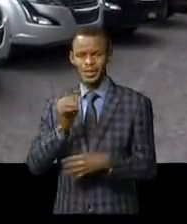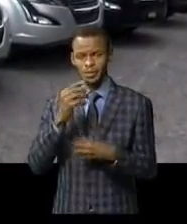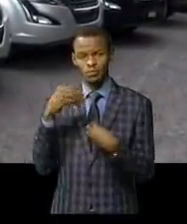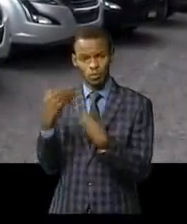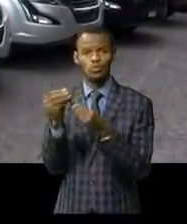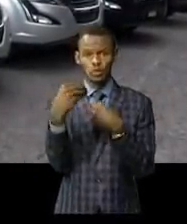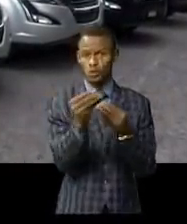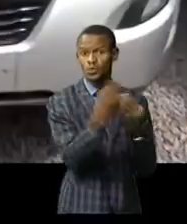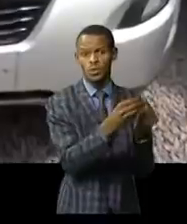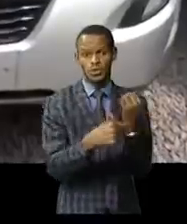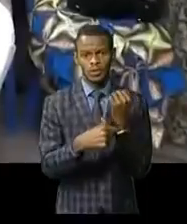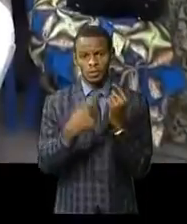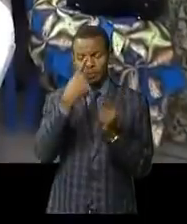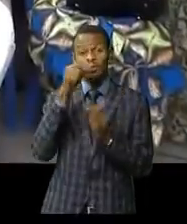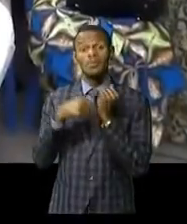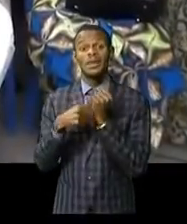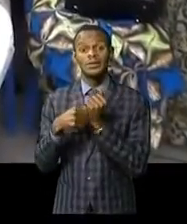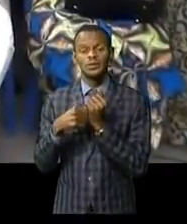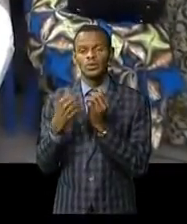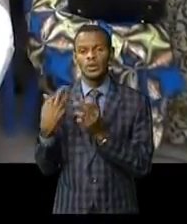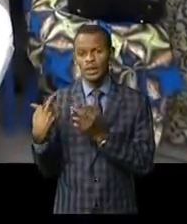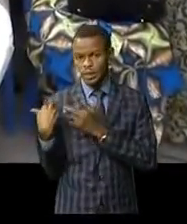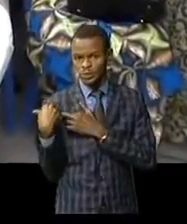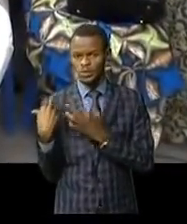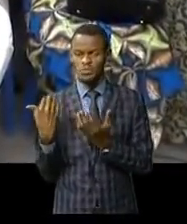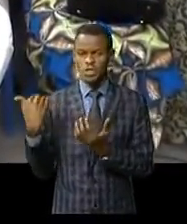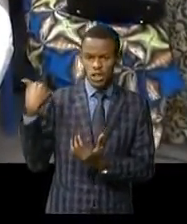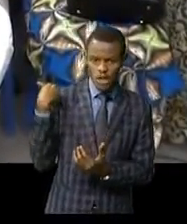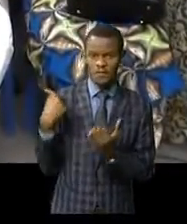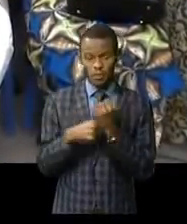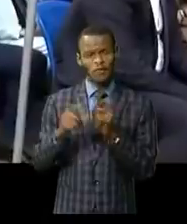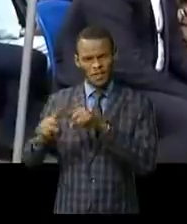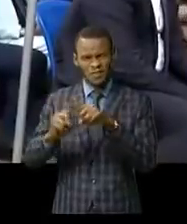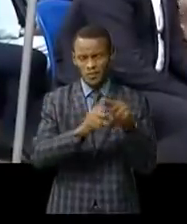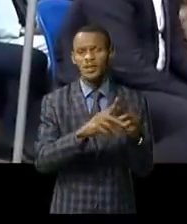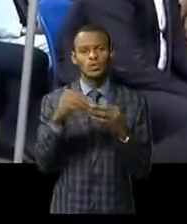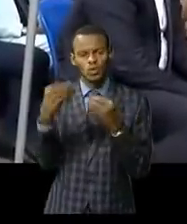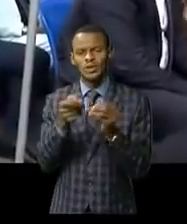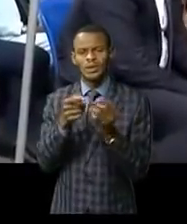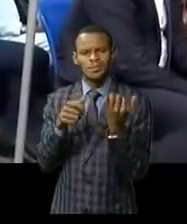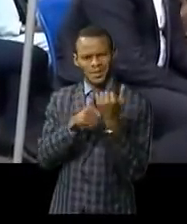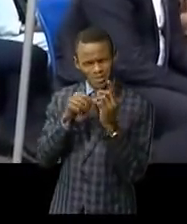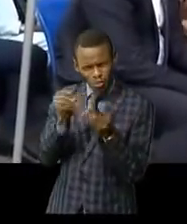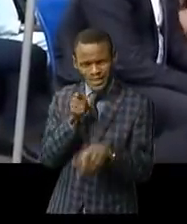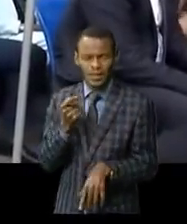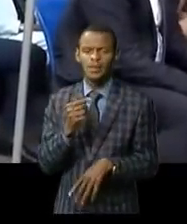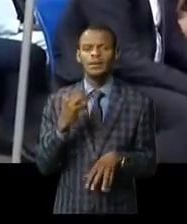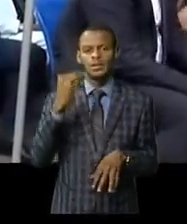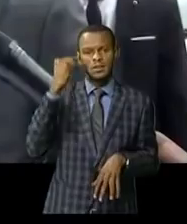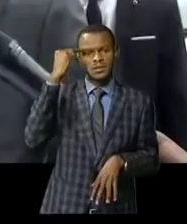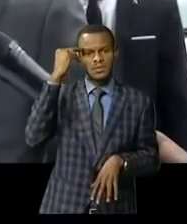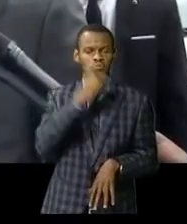été remis au comité de gestion de la Sonahydrock lors d'une cérémonie officielle présidée par le ministre des Hydrocarbures,